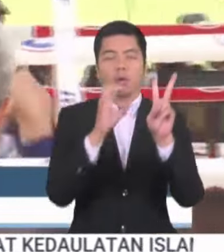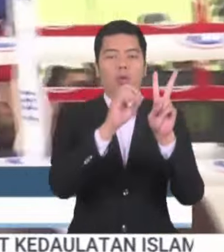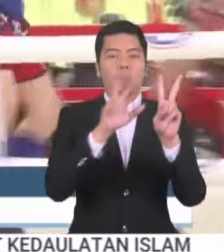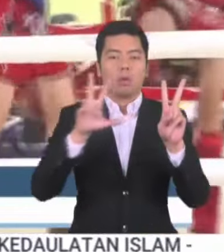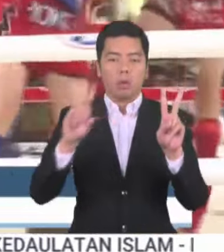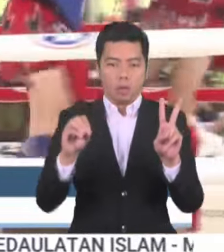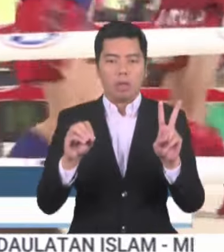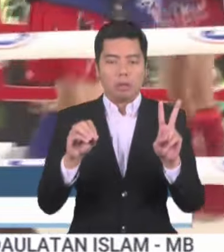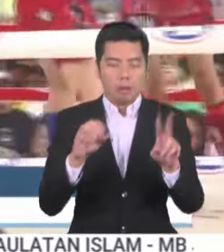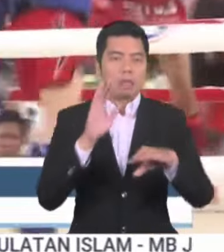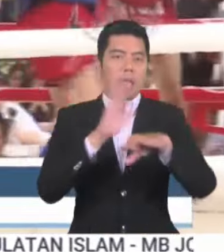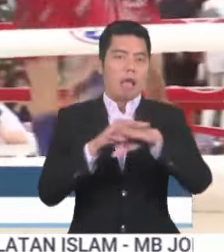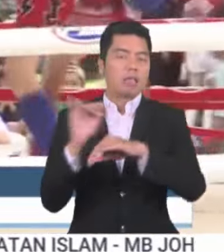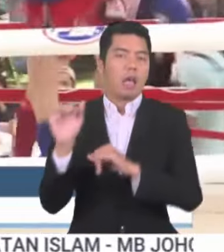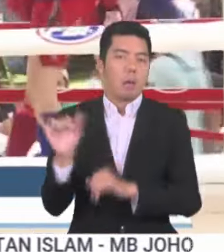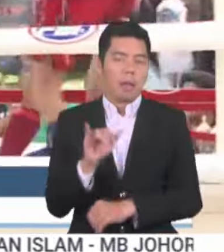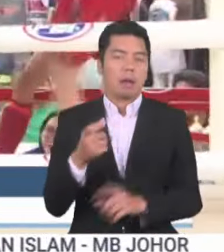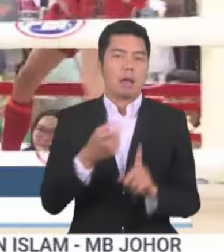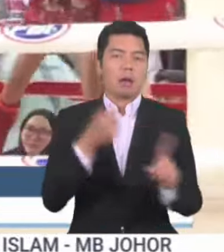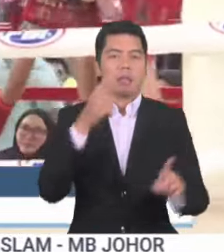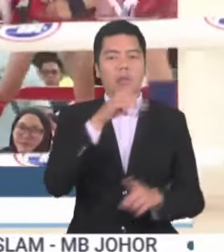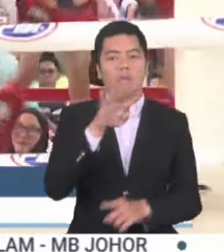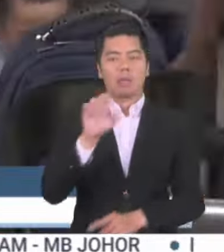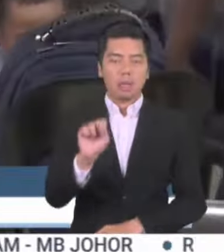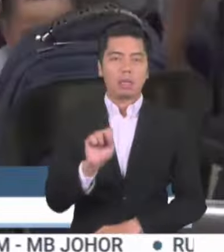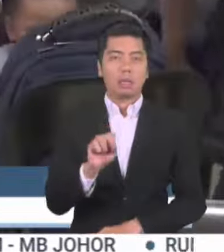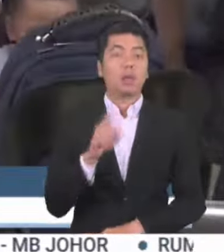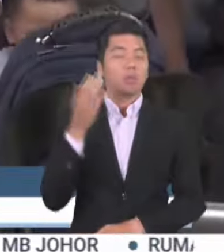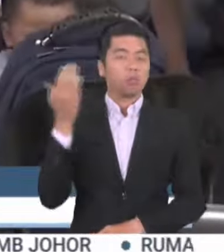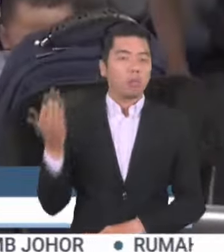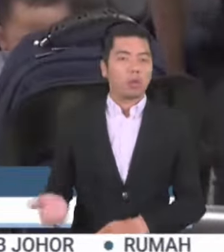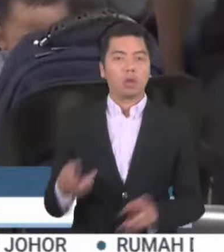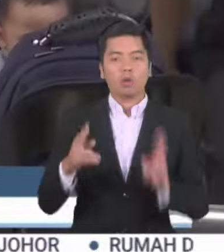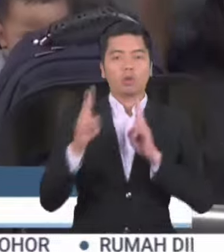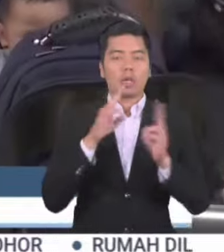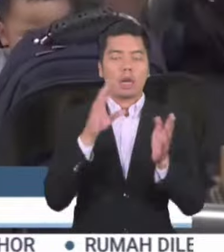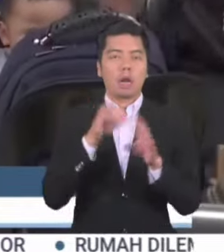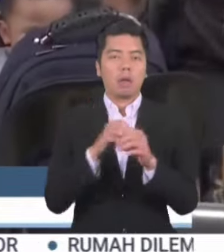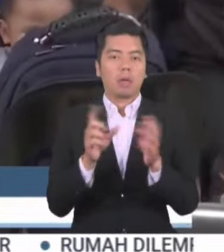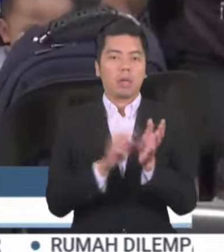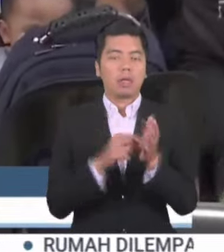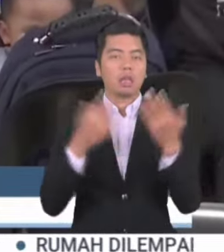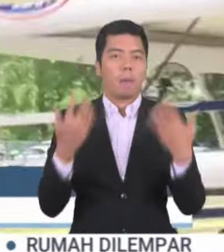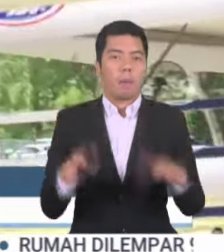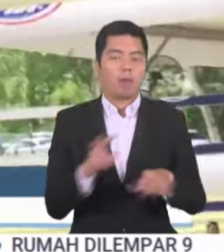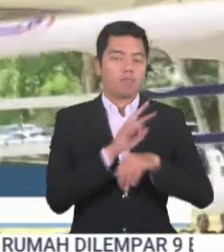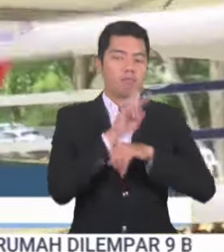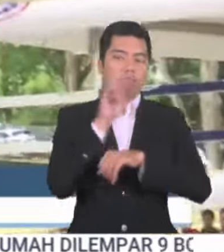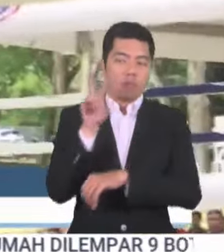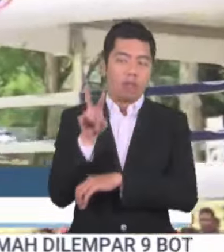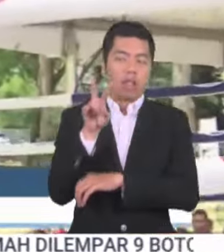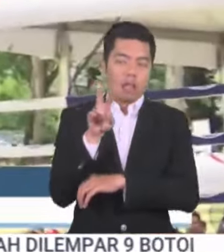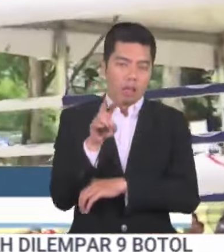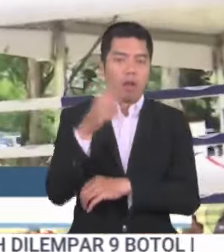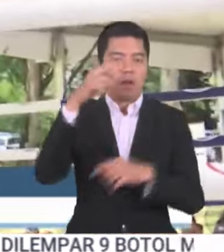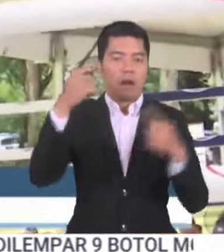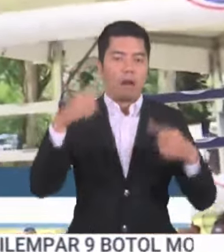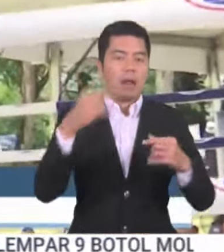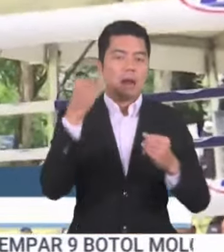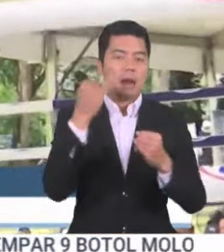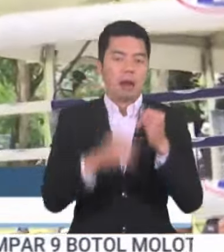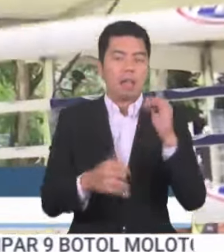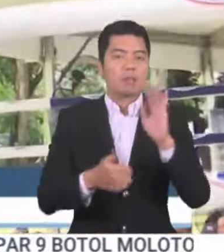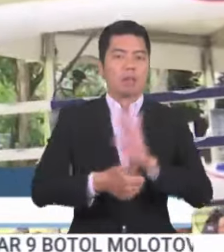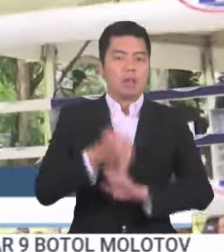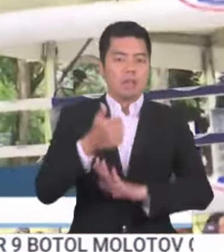seiring dengan seruan Kementerian Belia dan Sukan. Beliau menyatakan demikian kepada pemerintah selepas hadir menyaksikan perlawanan akhir kejohanan Muay